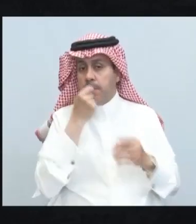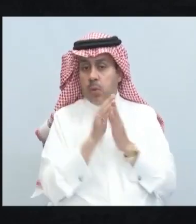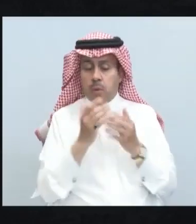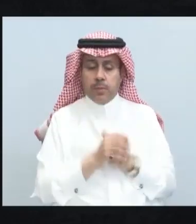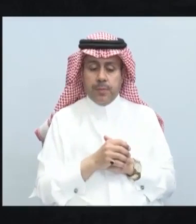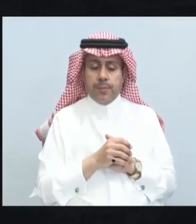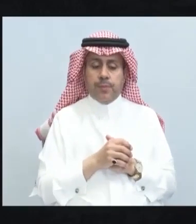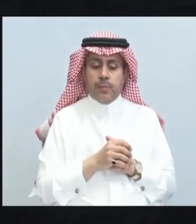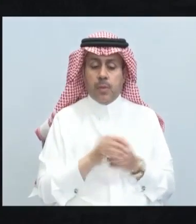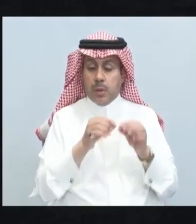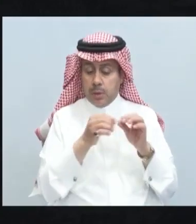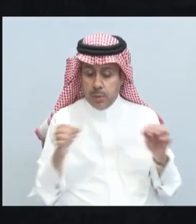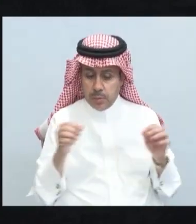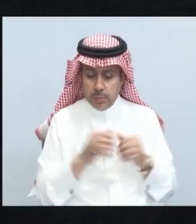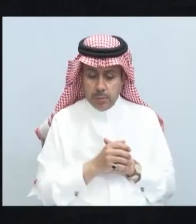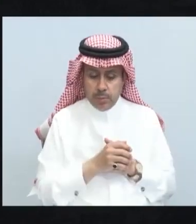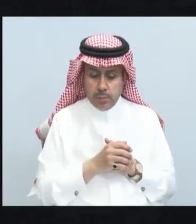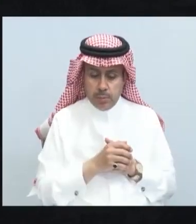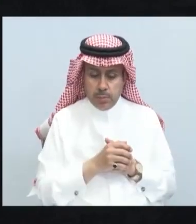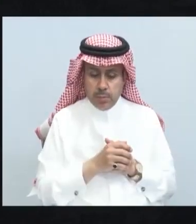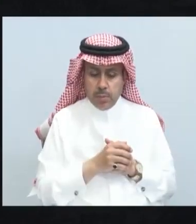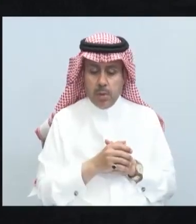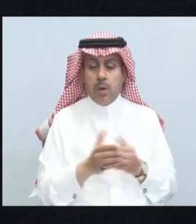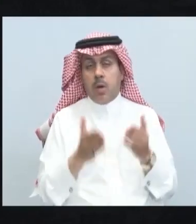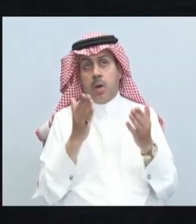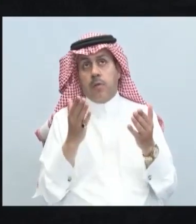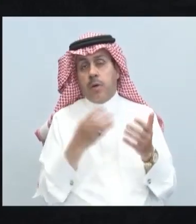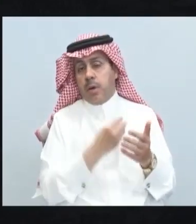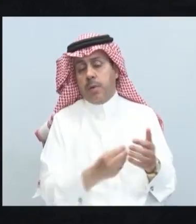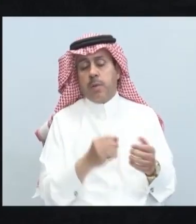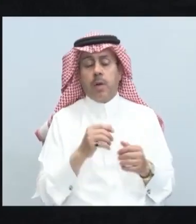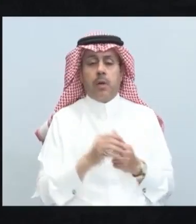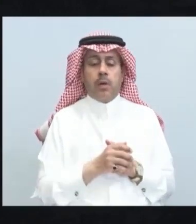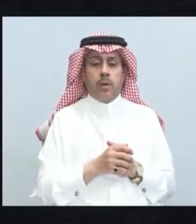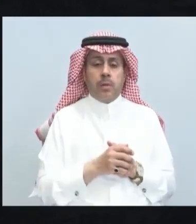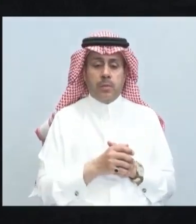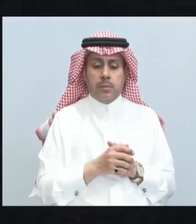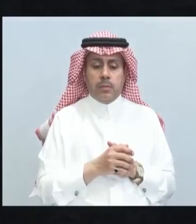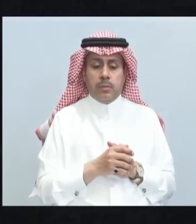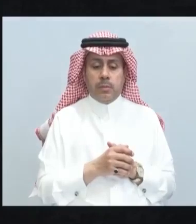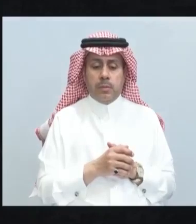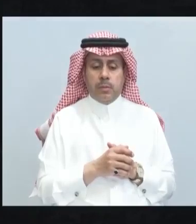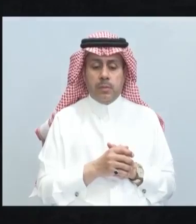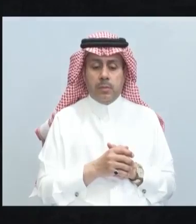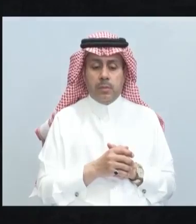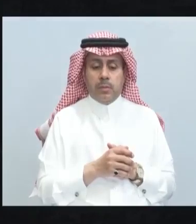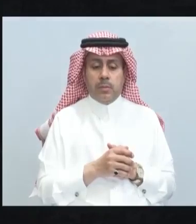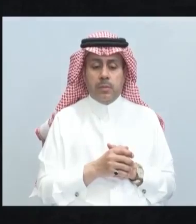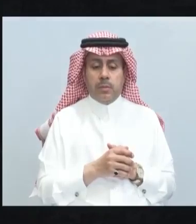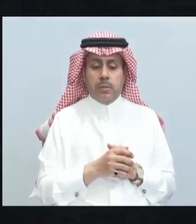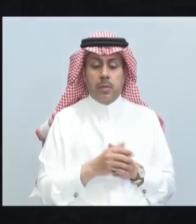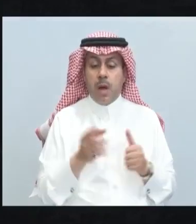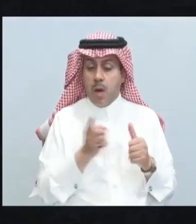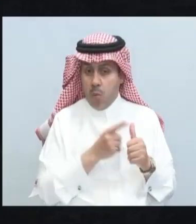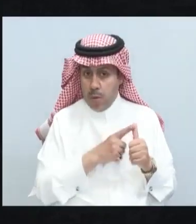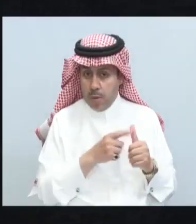اللغه والقراءه ارتباط فهو رحمه الله تعالى امام في الفنين في القراءه واللغه وهو